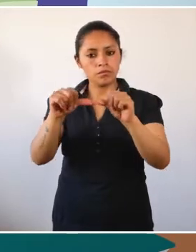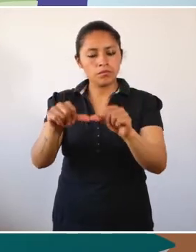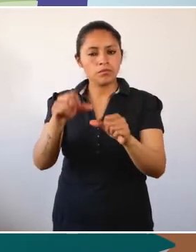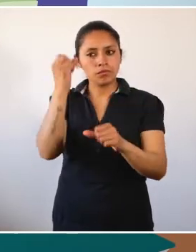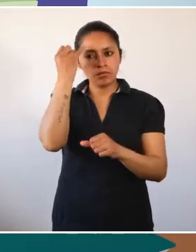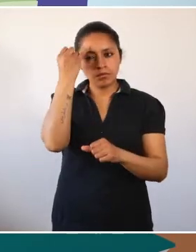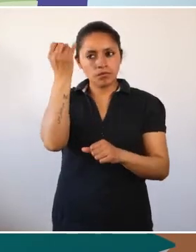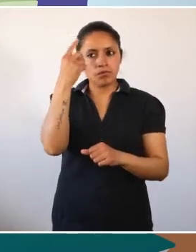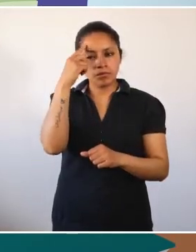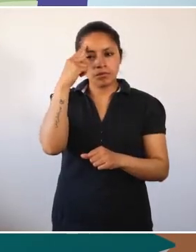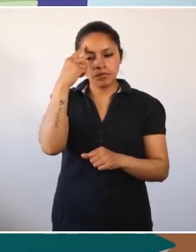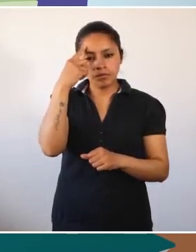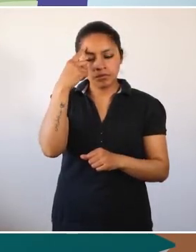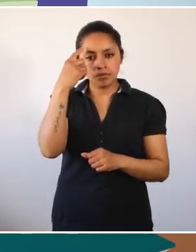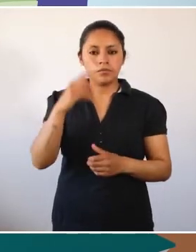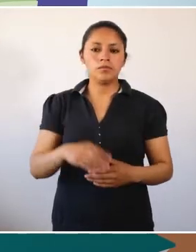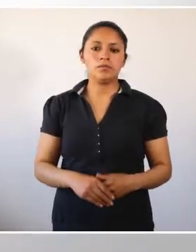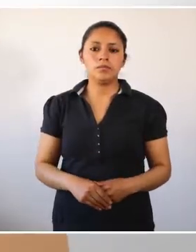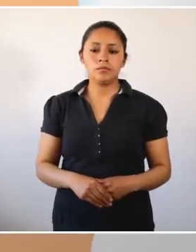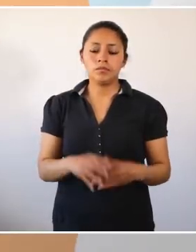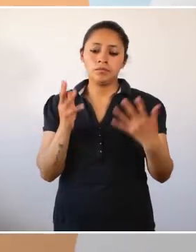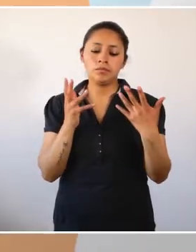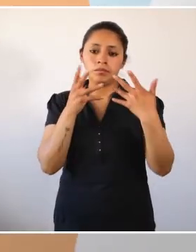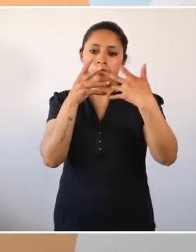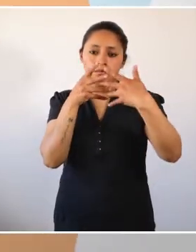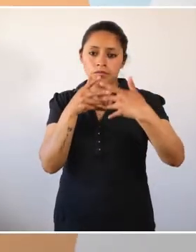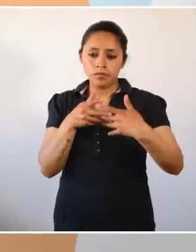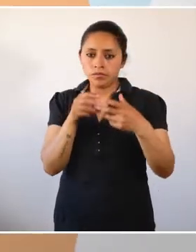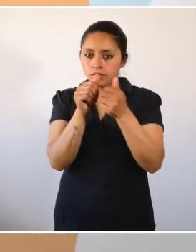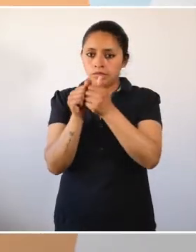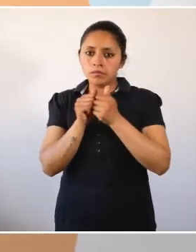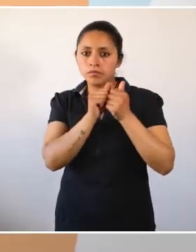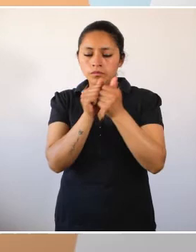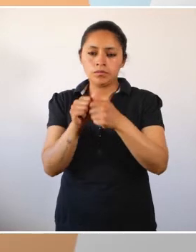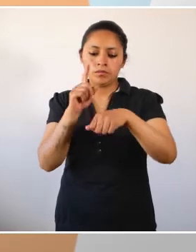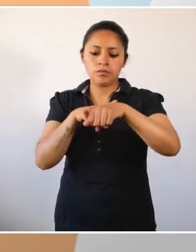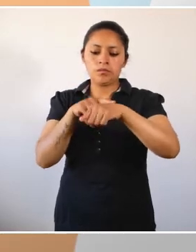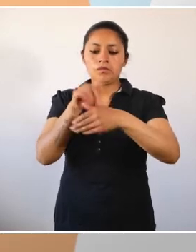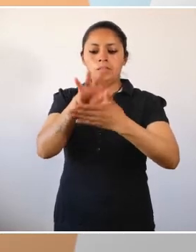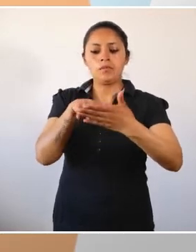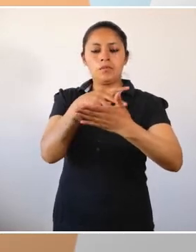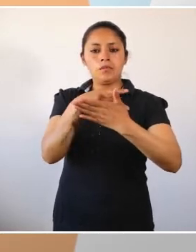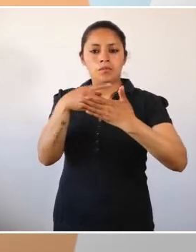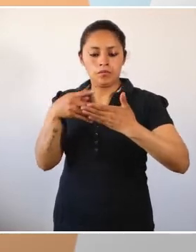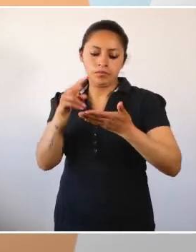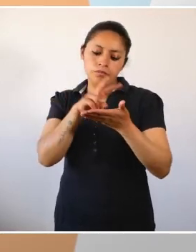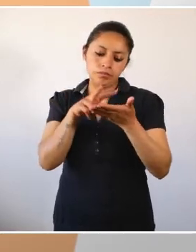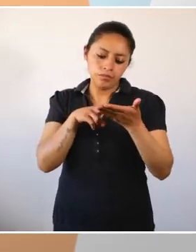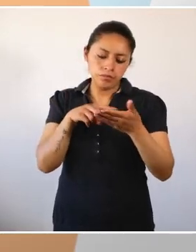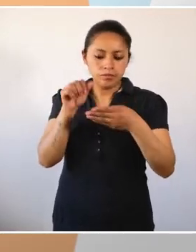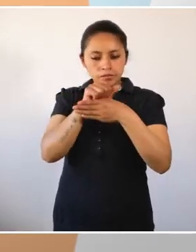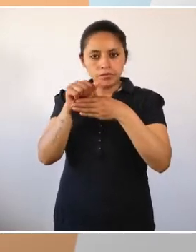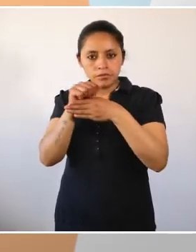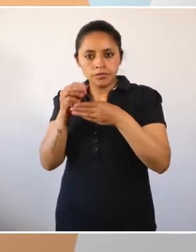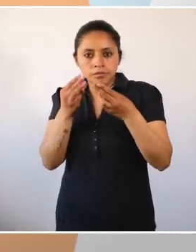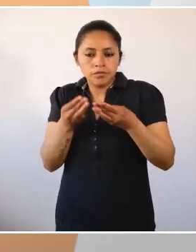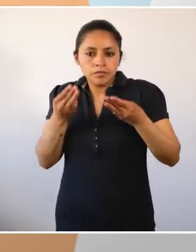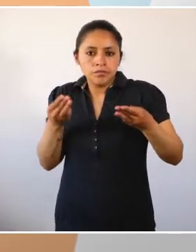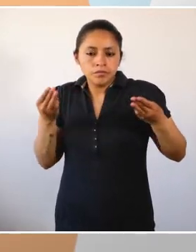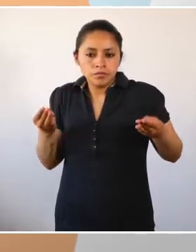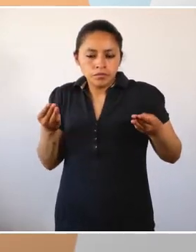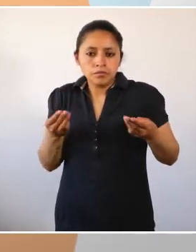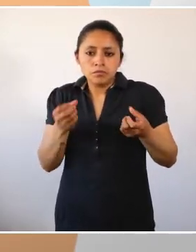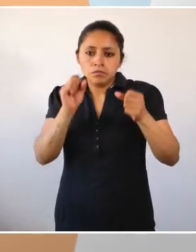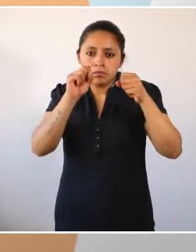nyani ma pacha yatkata nyataki. Ulyarta nyataki. Ukamaraki materias ukaja. Kana kunya kiptanya takis ma puse